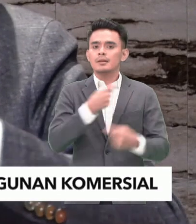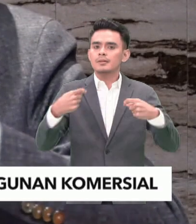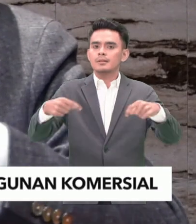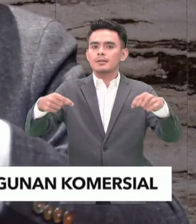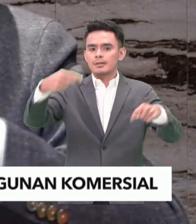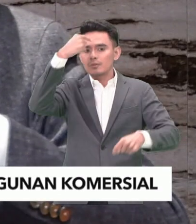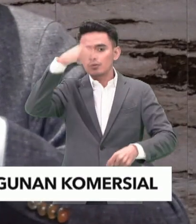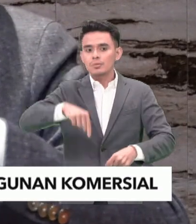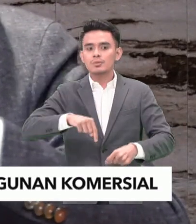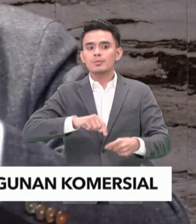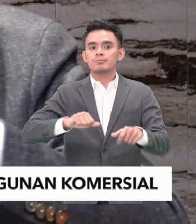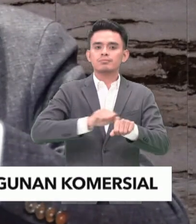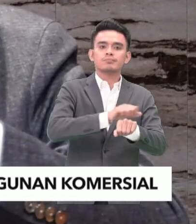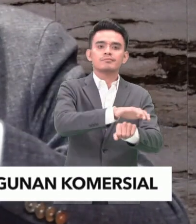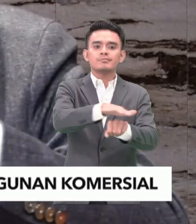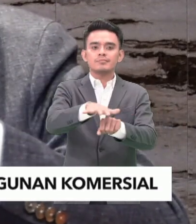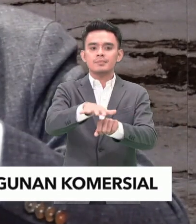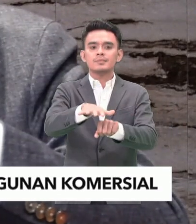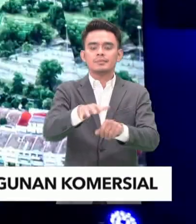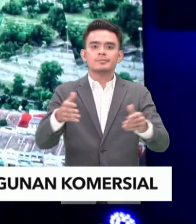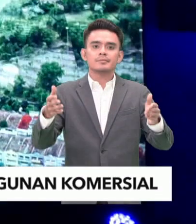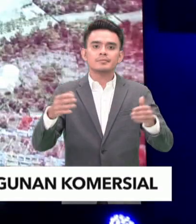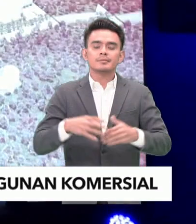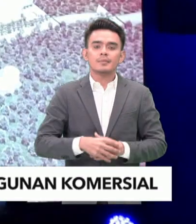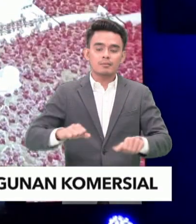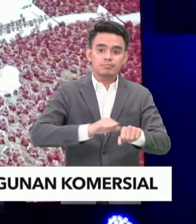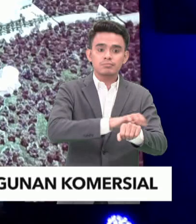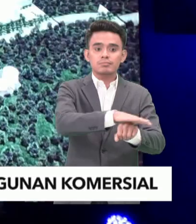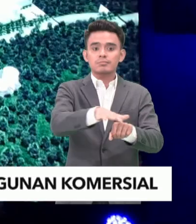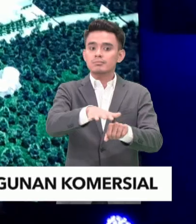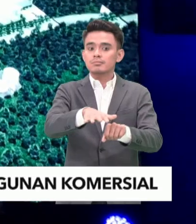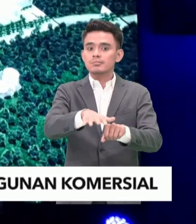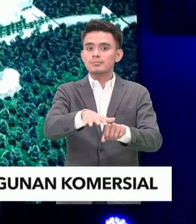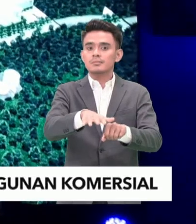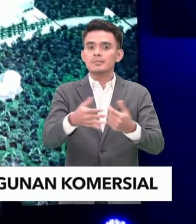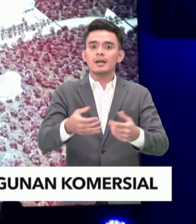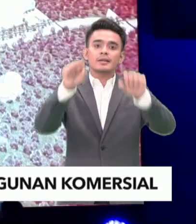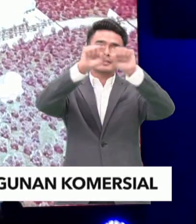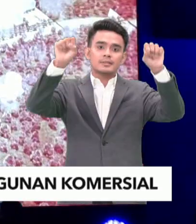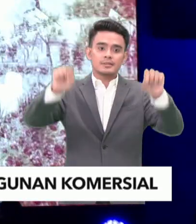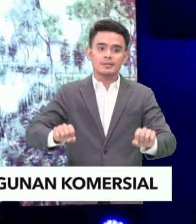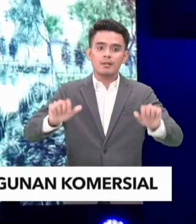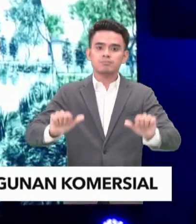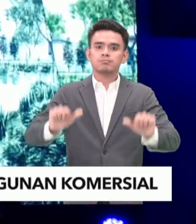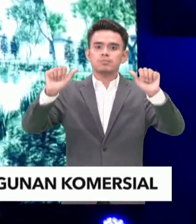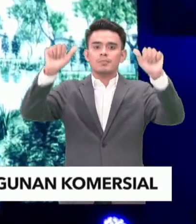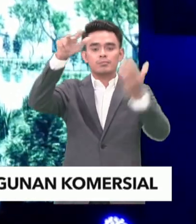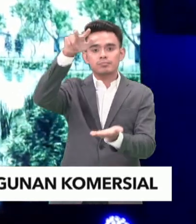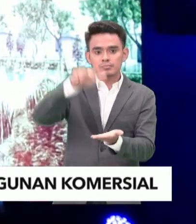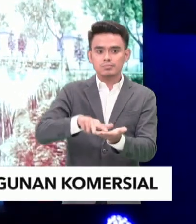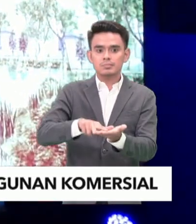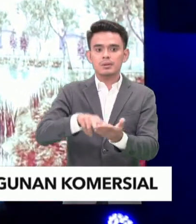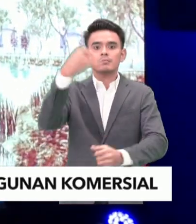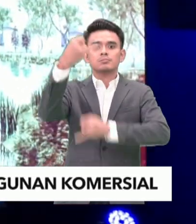menerapkan Apa itu unsur-unsur yang juga bukan unsur sistem penerapan yang diikrarkan